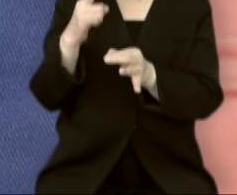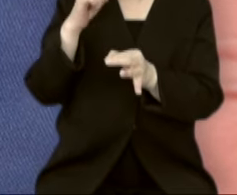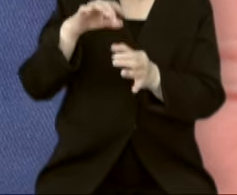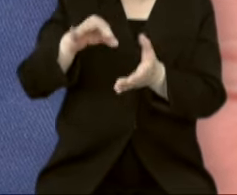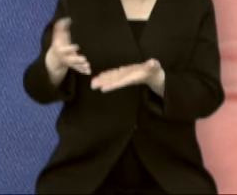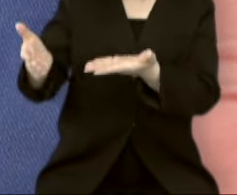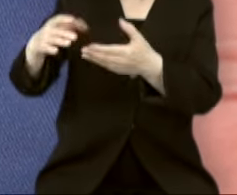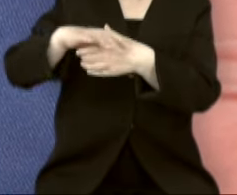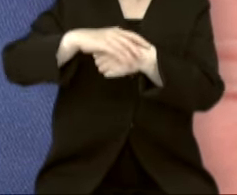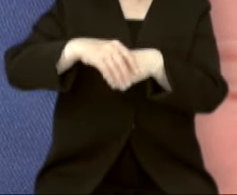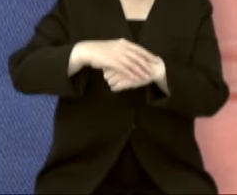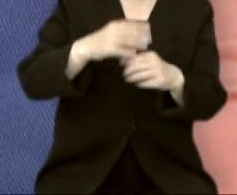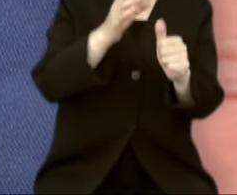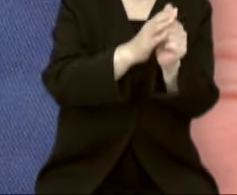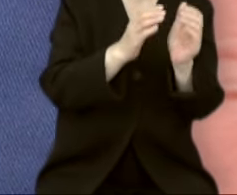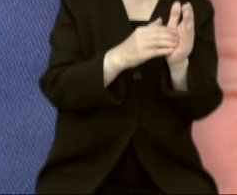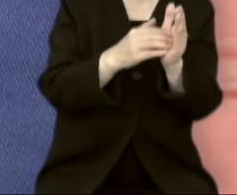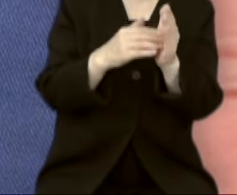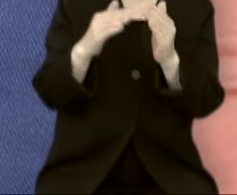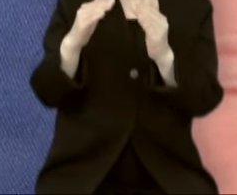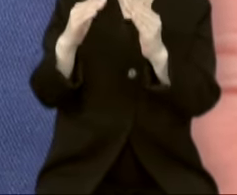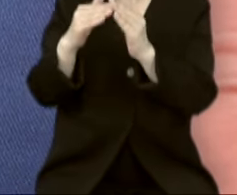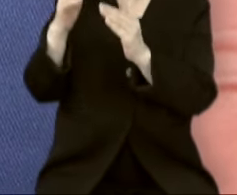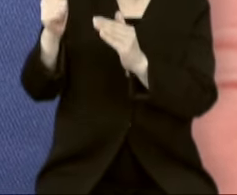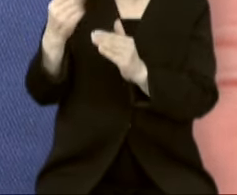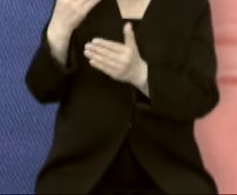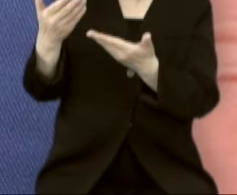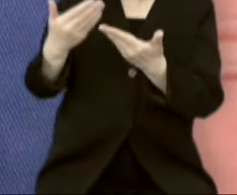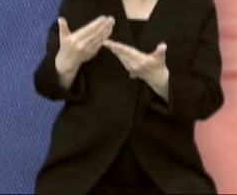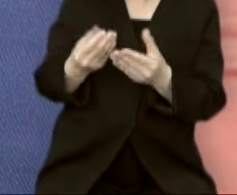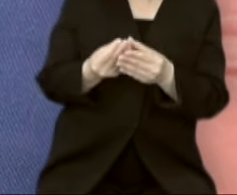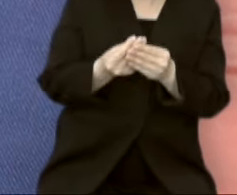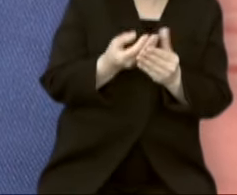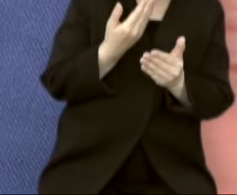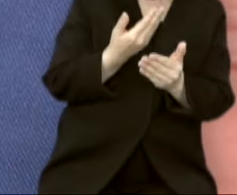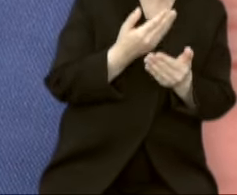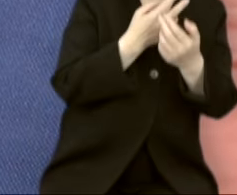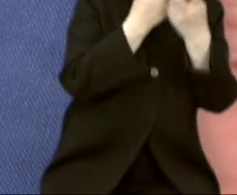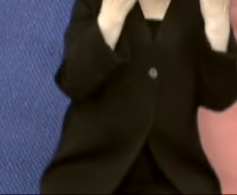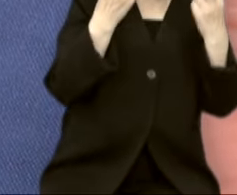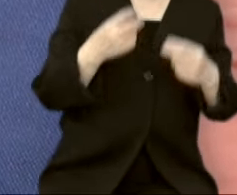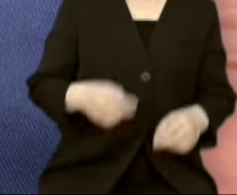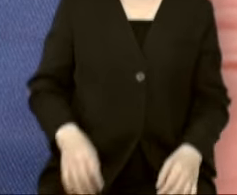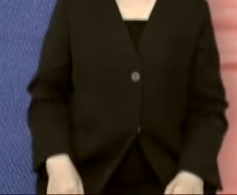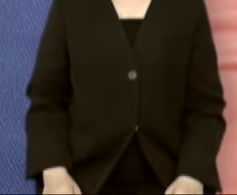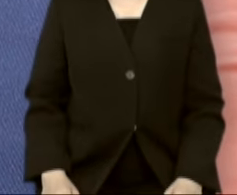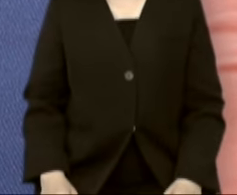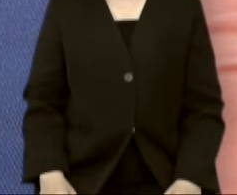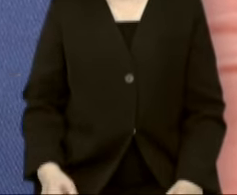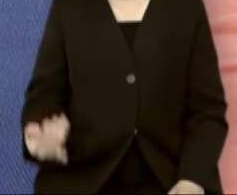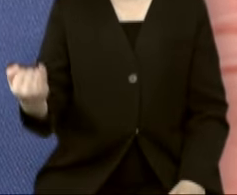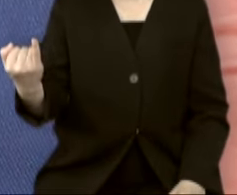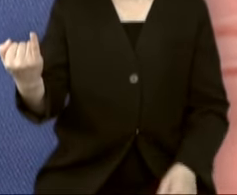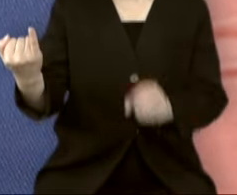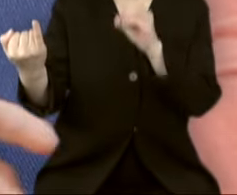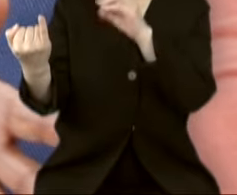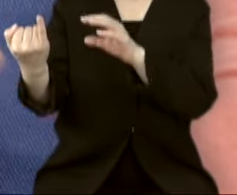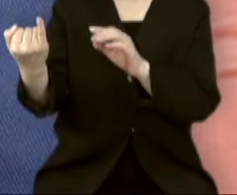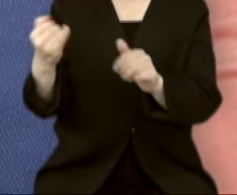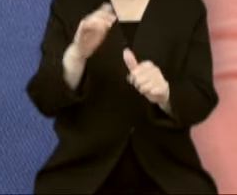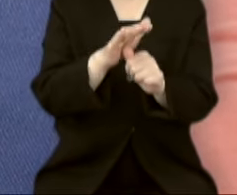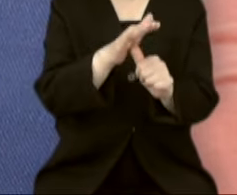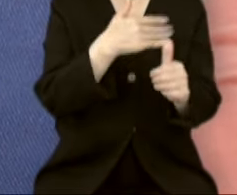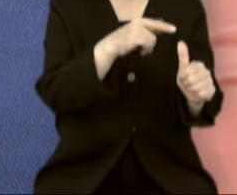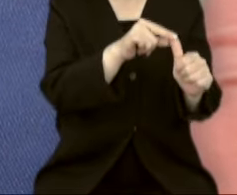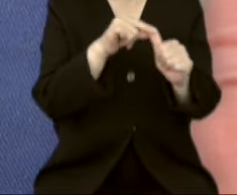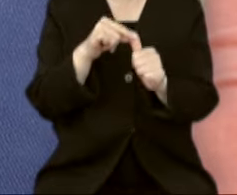들어요. 설거지해요. 그 주인이 조금 밥을 주면 그거 먹고 저기 자요. 그래서 그때 우리 집사람에게 했어요. 그러면 그